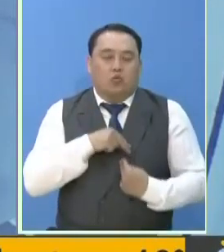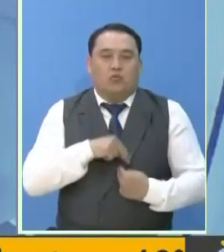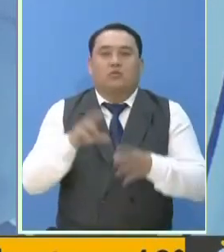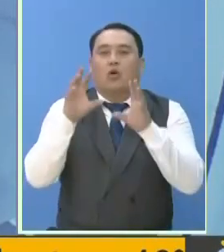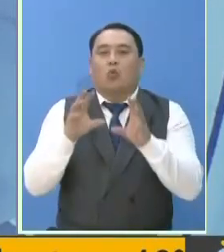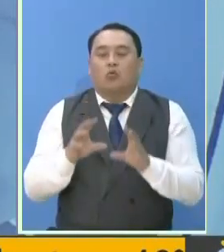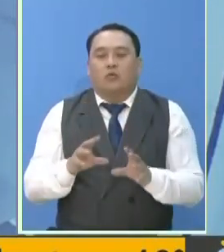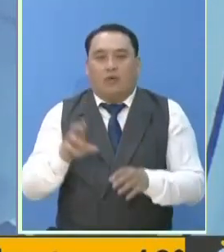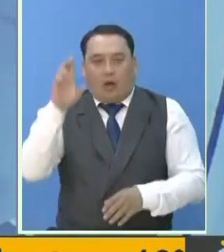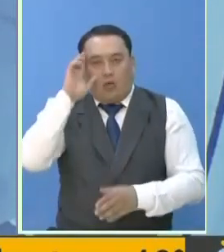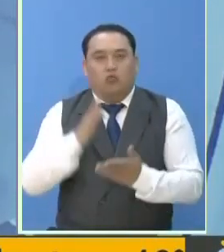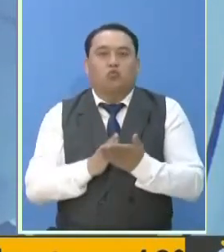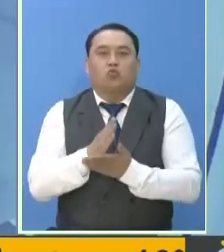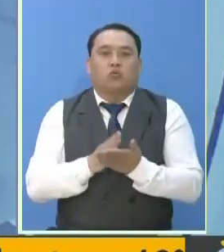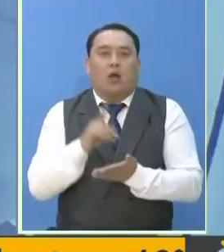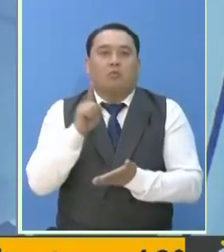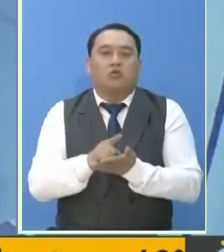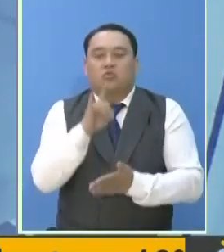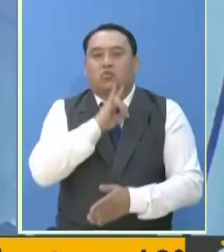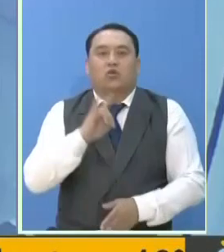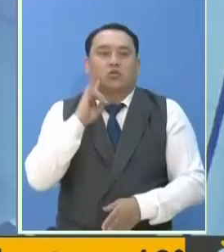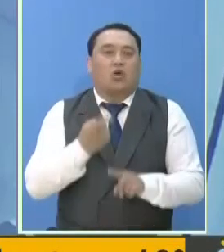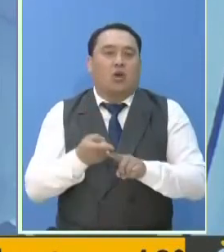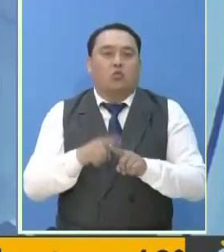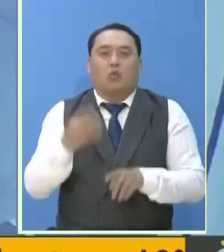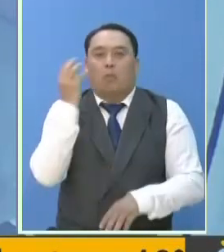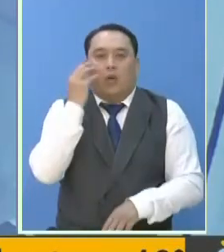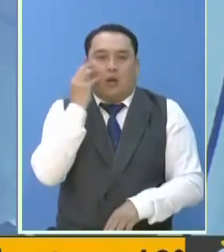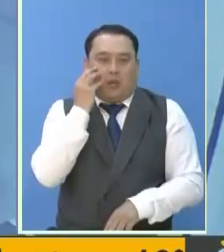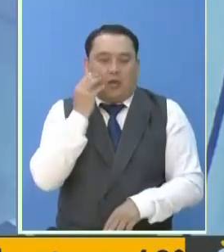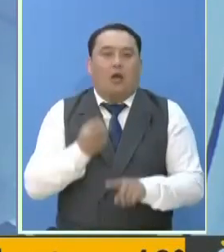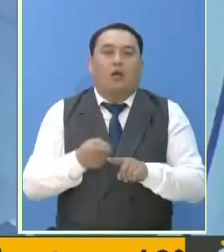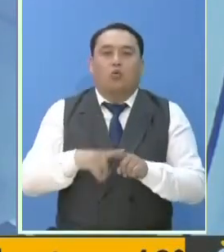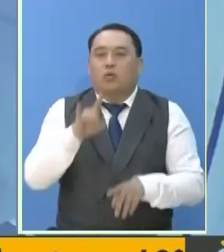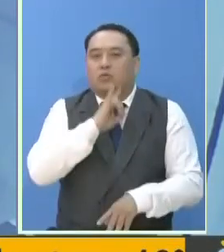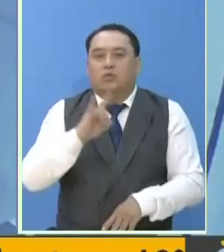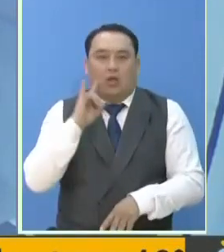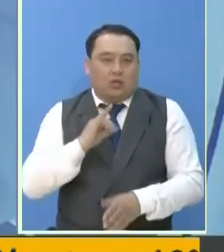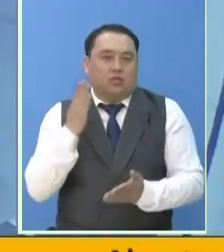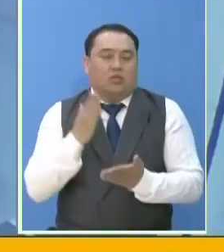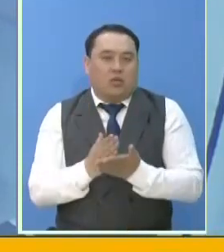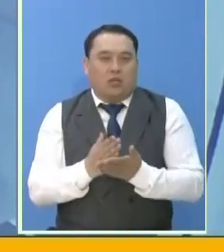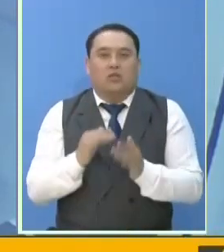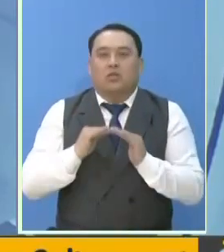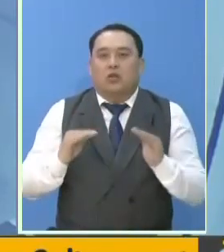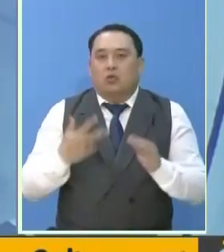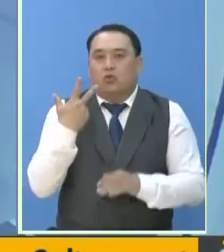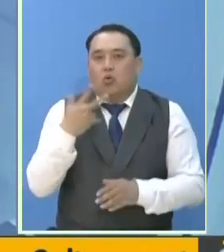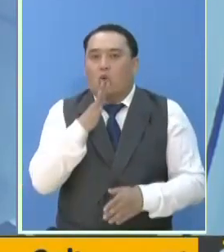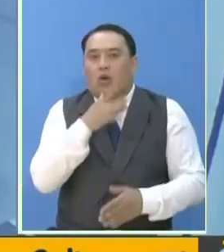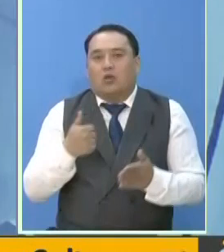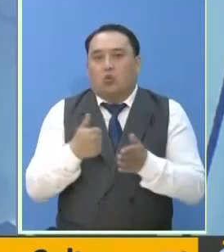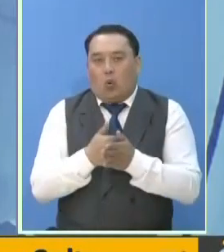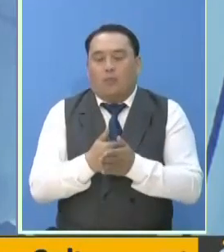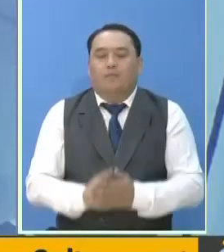законодательству государственные служащие. Это женщины, которые беременные, это женщины, у которых дети до 3 лет